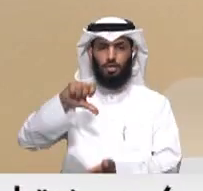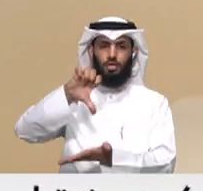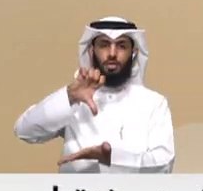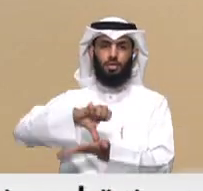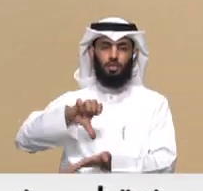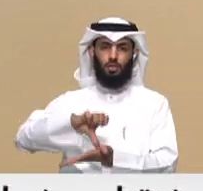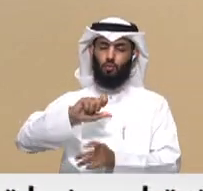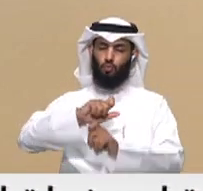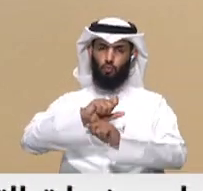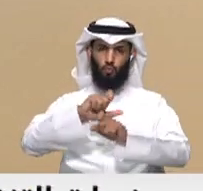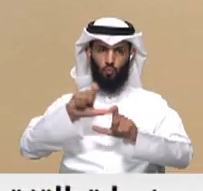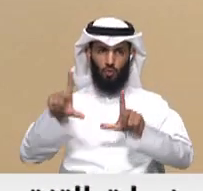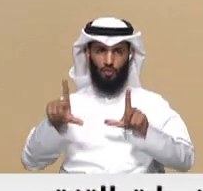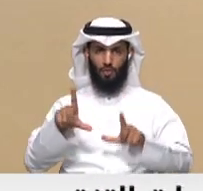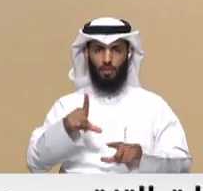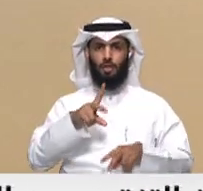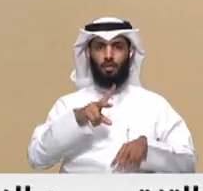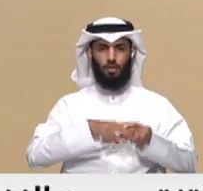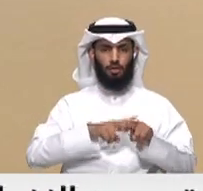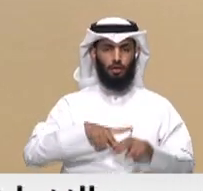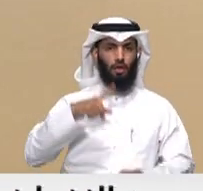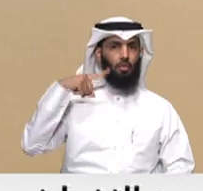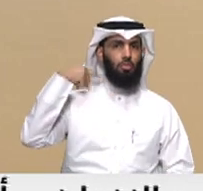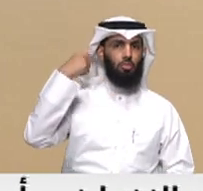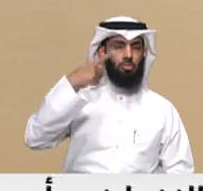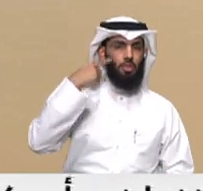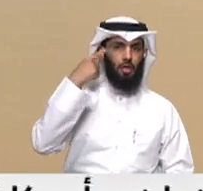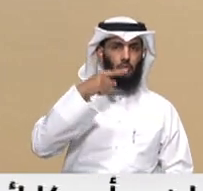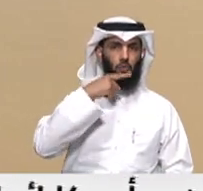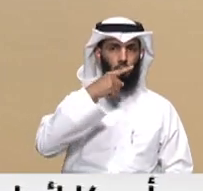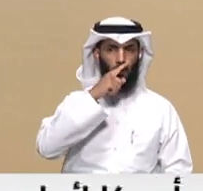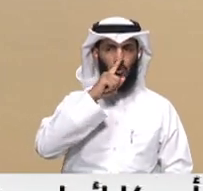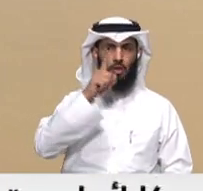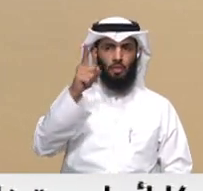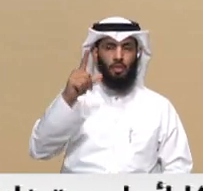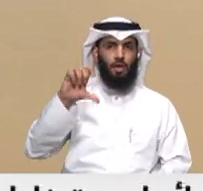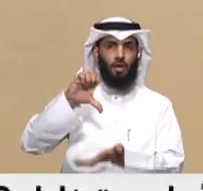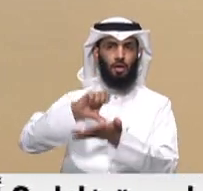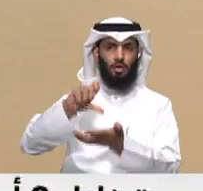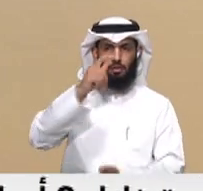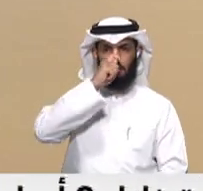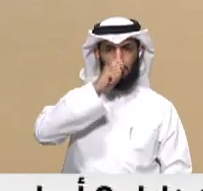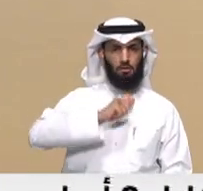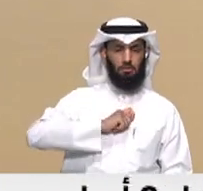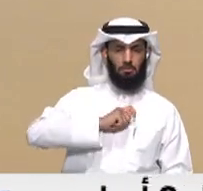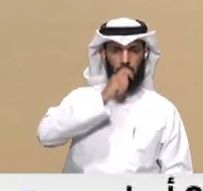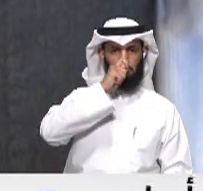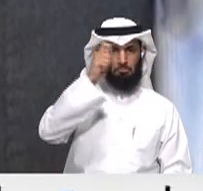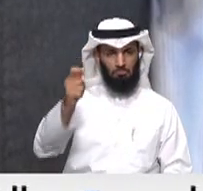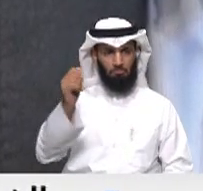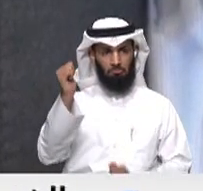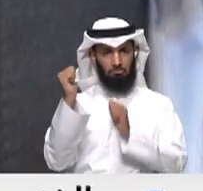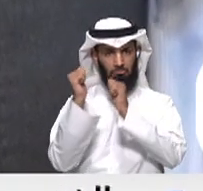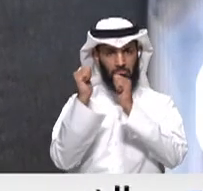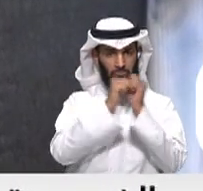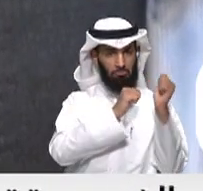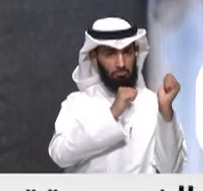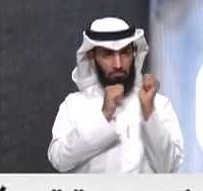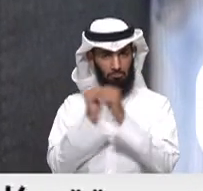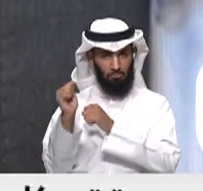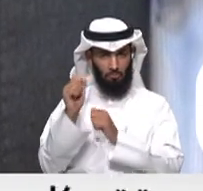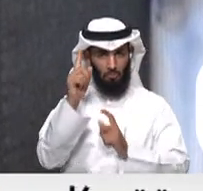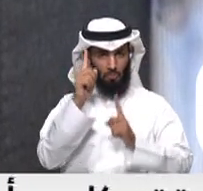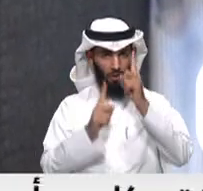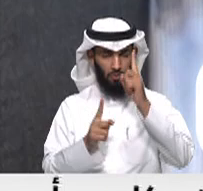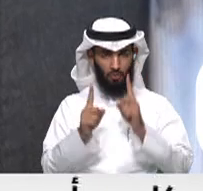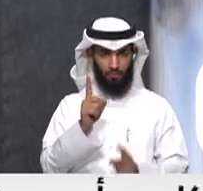الكيان الإسرائيلي يعتقد بأن هذا رد على هجوم إيراني فهو خاطئ، لأن الهجوم الإيراني جاء على